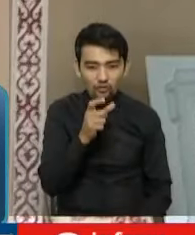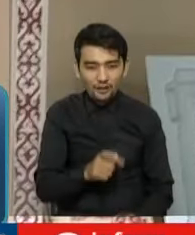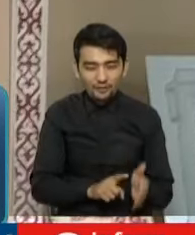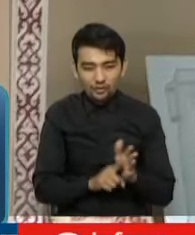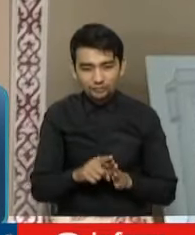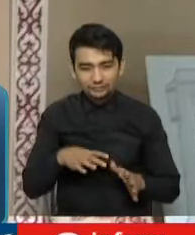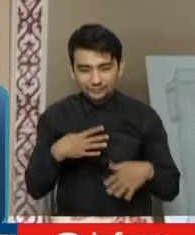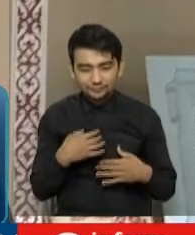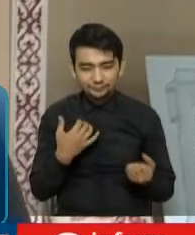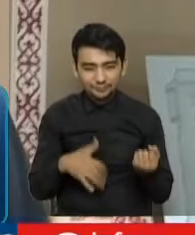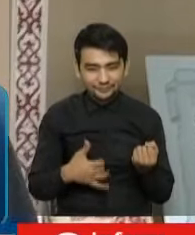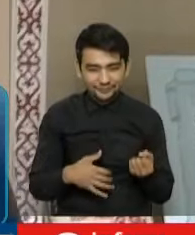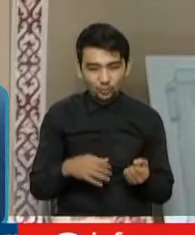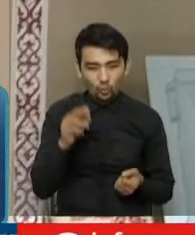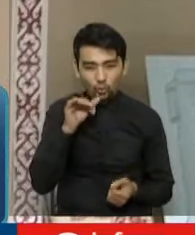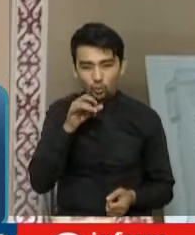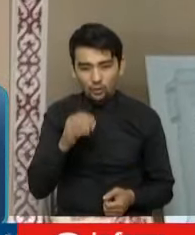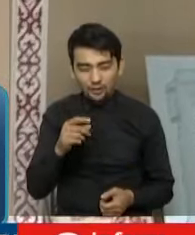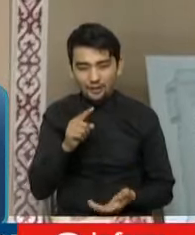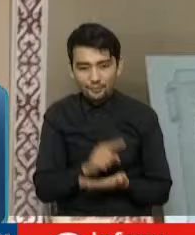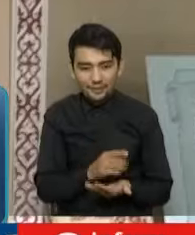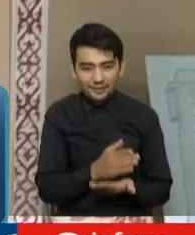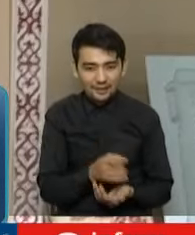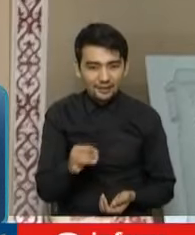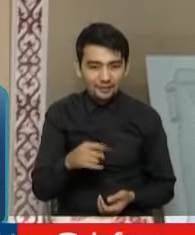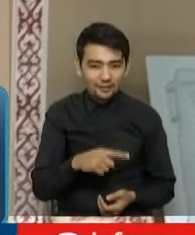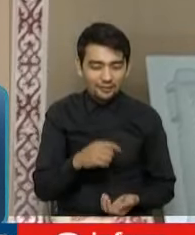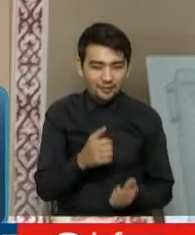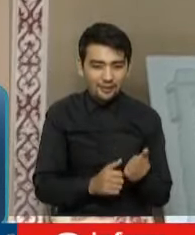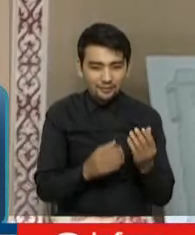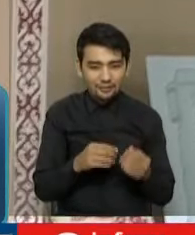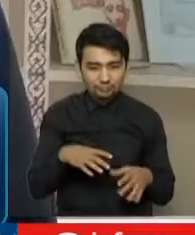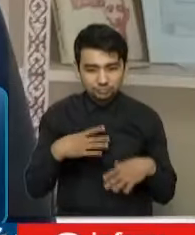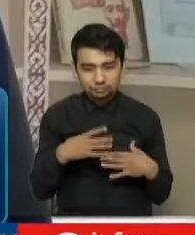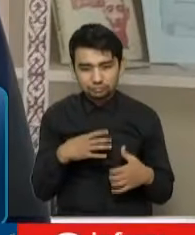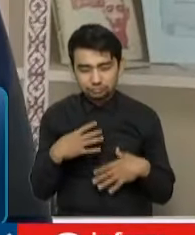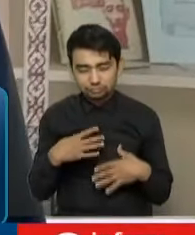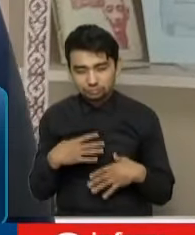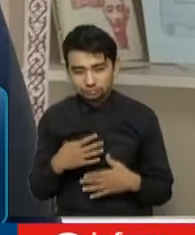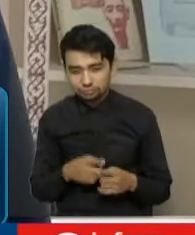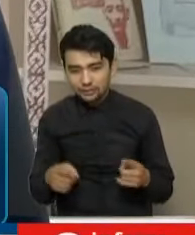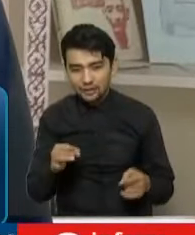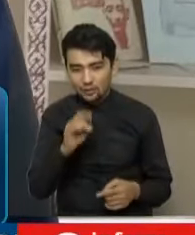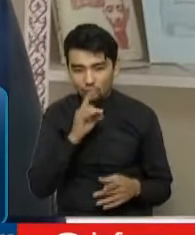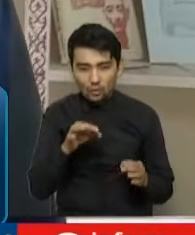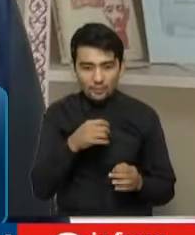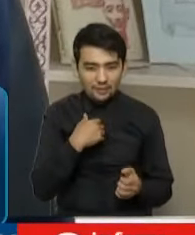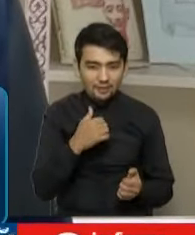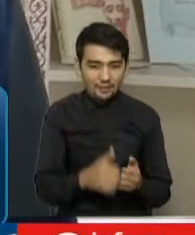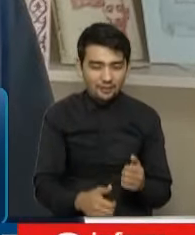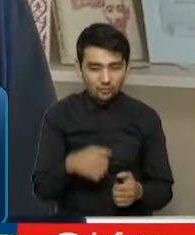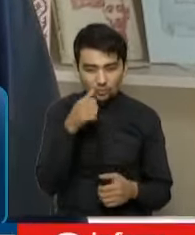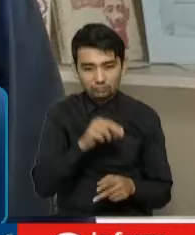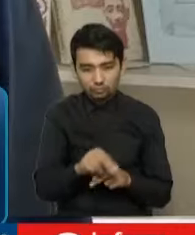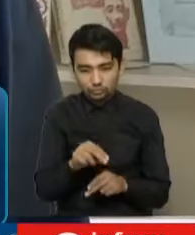мүлтіксіз домбыра сабағы міндетті болғандықтан оларға дайындық күн сайын десе де болады. Жыл сайын өзіміздің күйлерімізді дайындап,